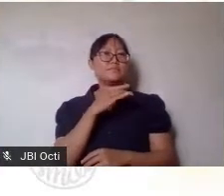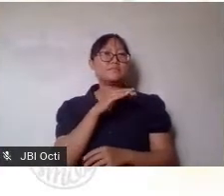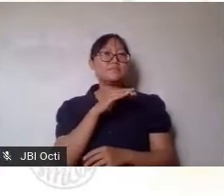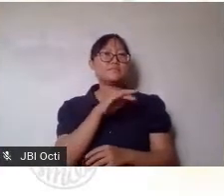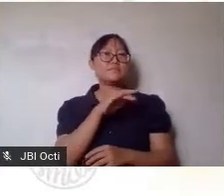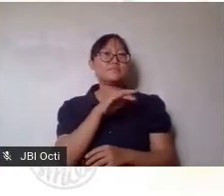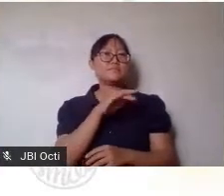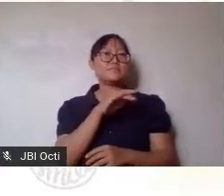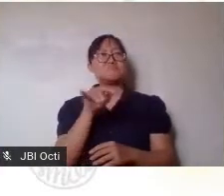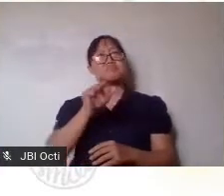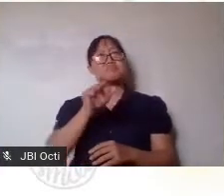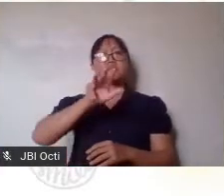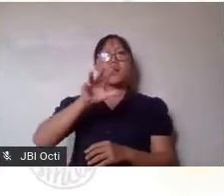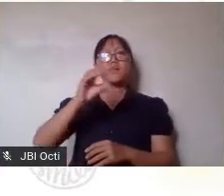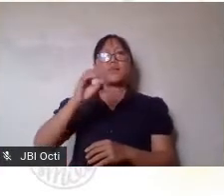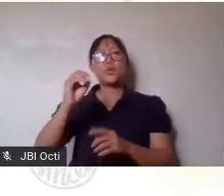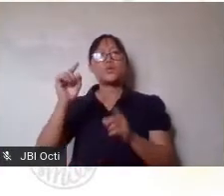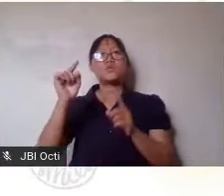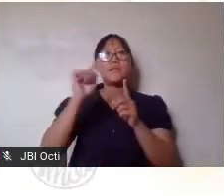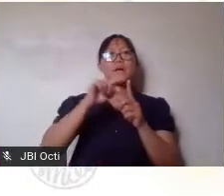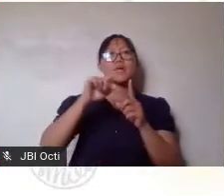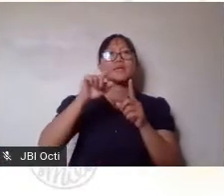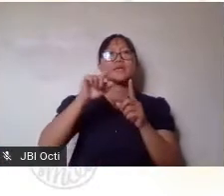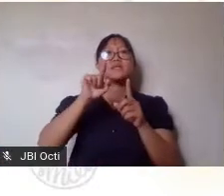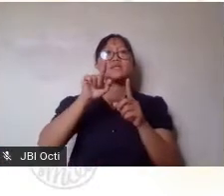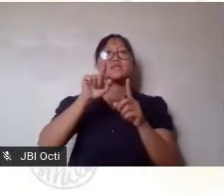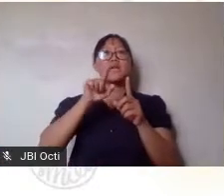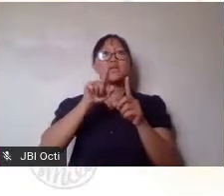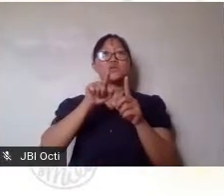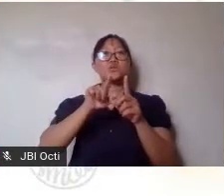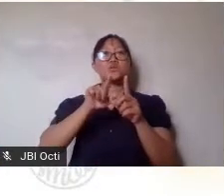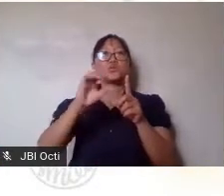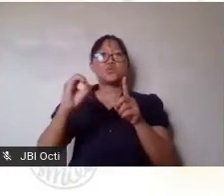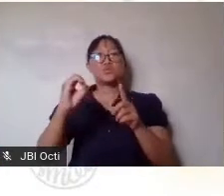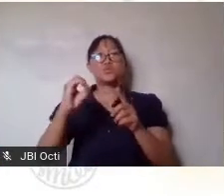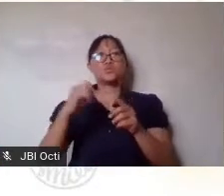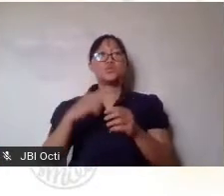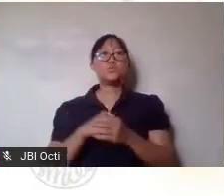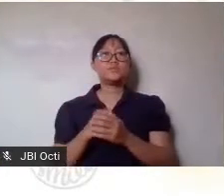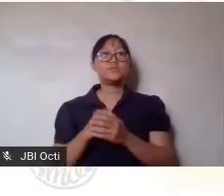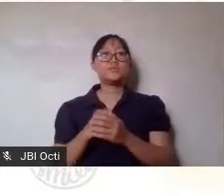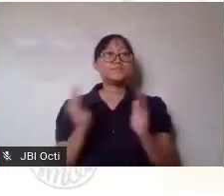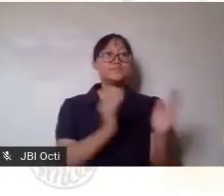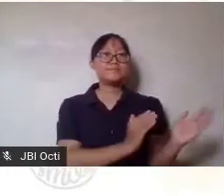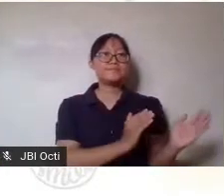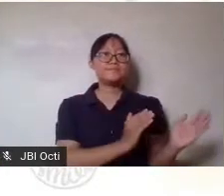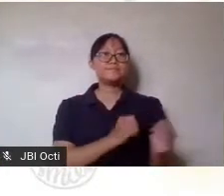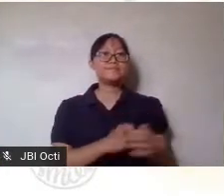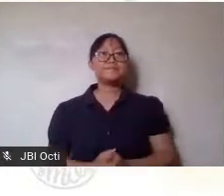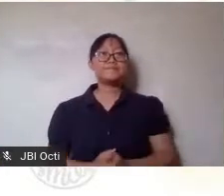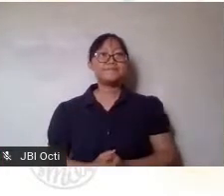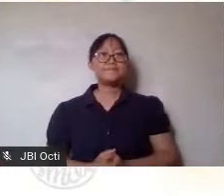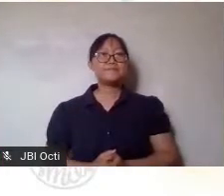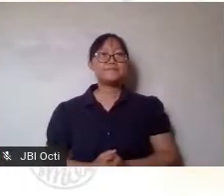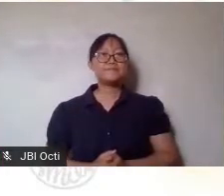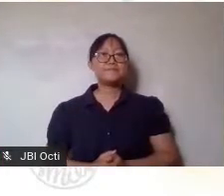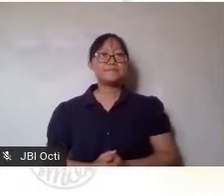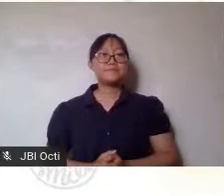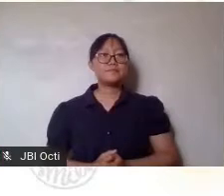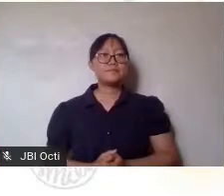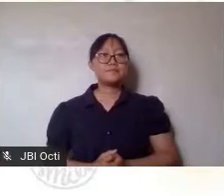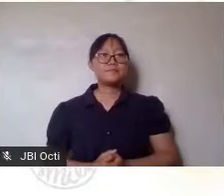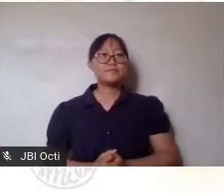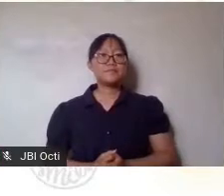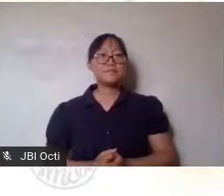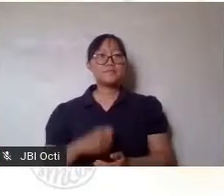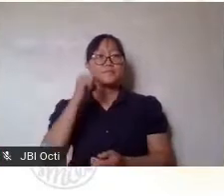110. Ya, slide berikutnya. Perhatikan lagi ya. Kalau kita menyimpulkan, ternyata